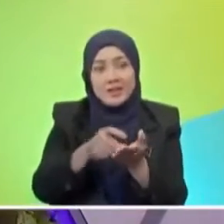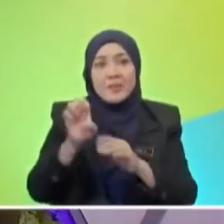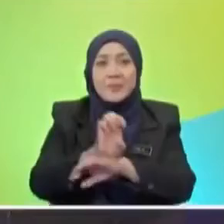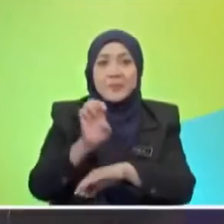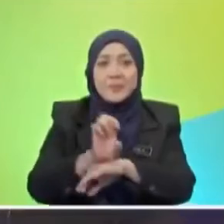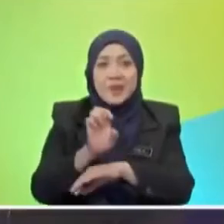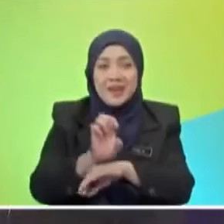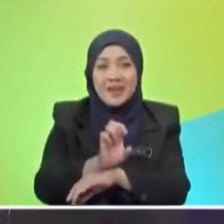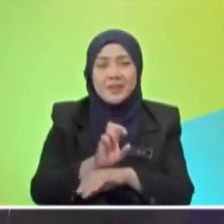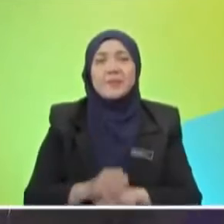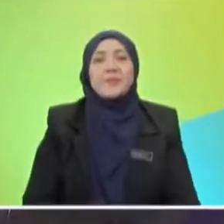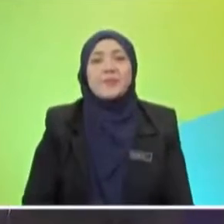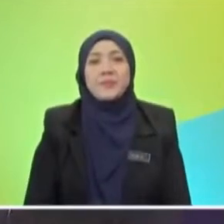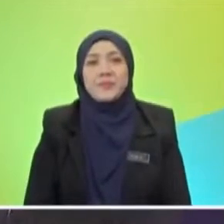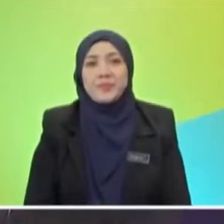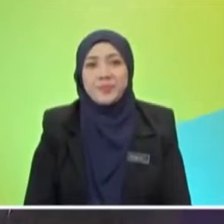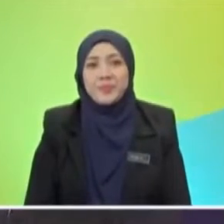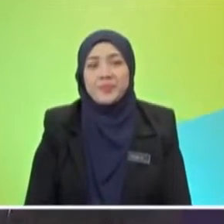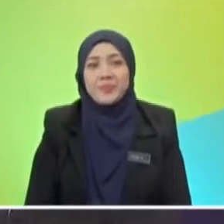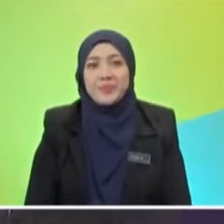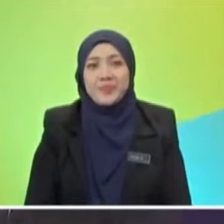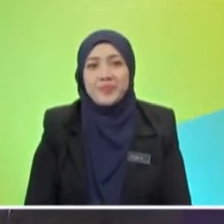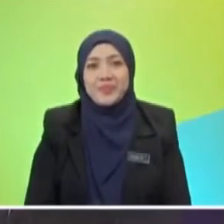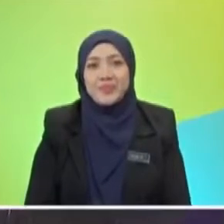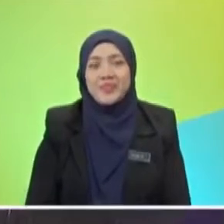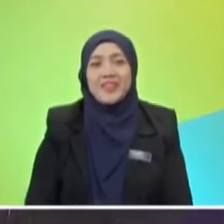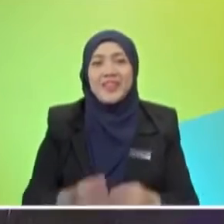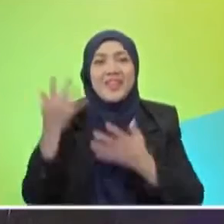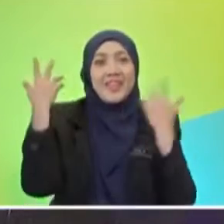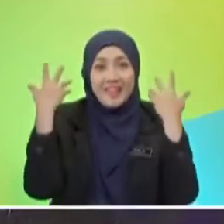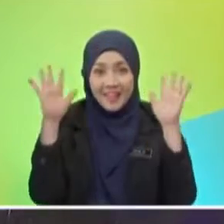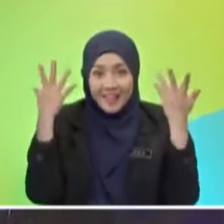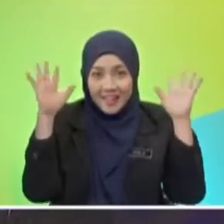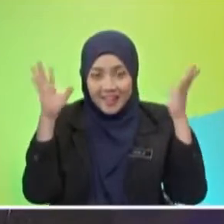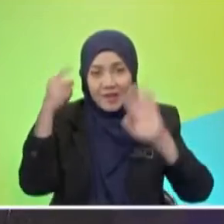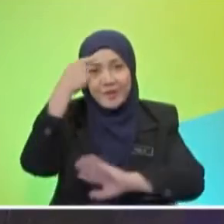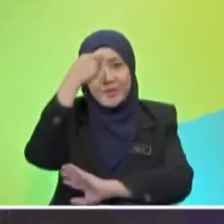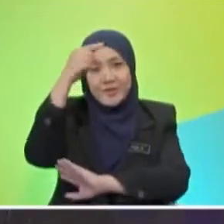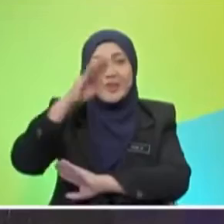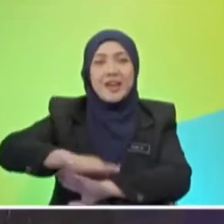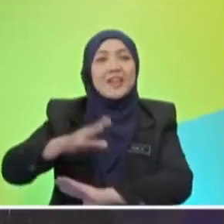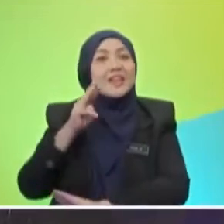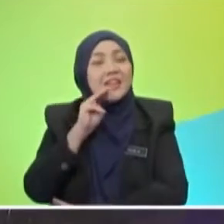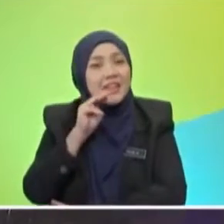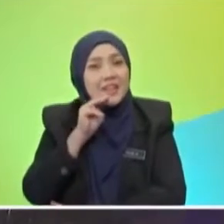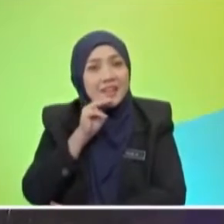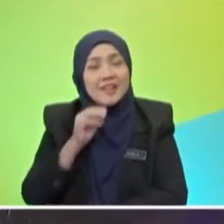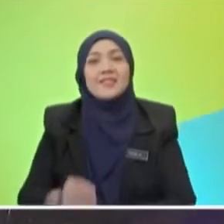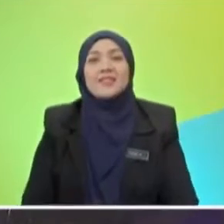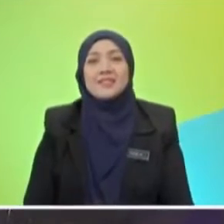Enam guli emas. Enam guli emas untuk Masya. Tahniah Masya. Beri tepukan pada Masya. Tiada kesilapan di situ. Baiklah.